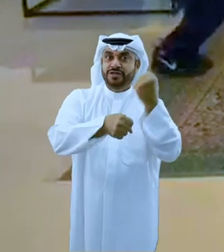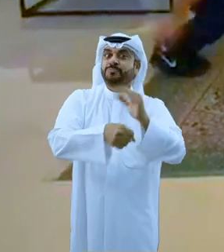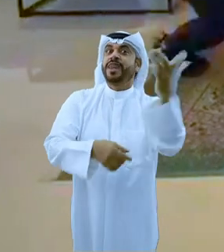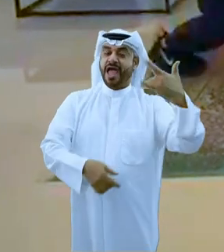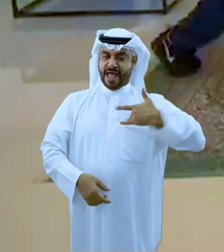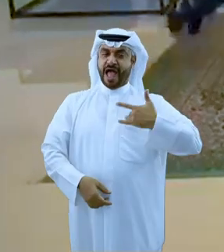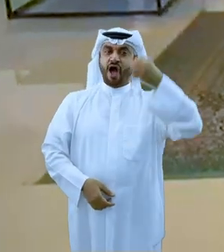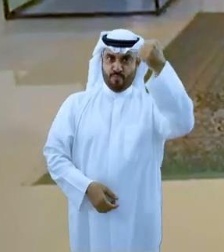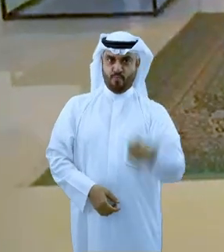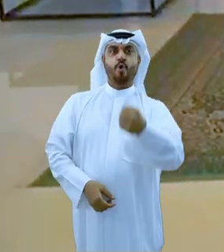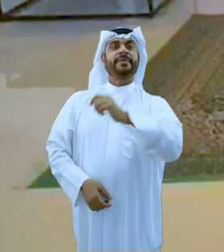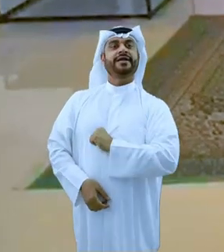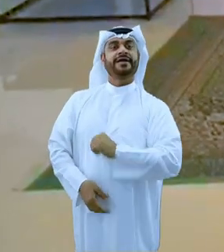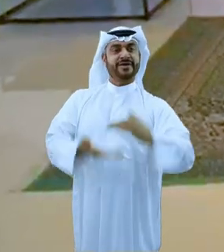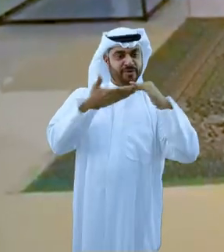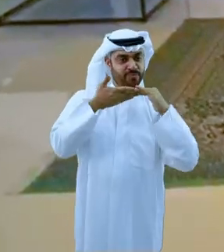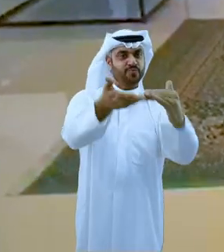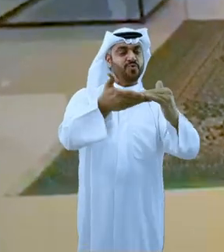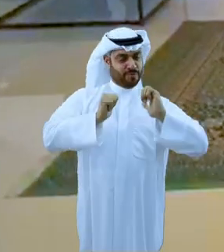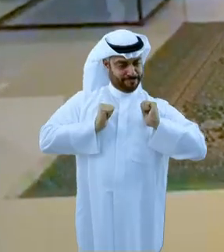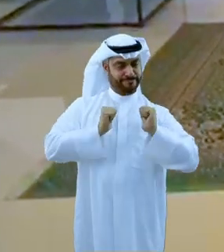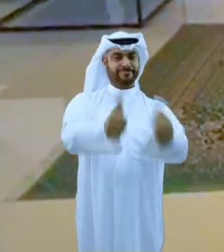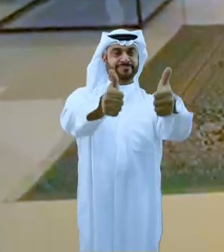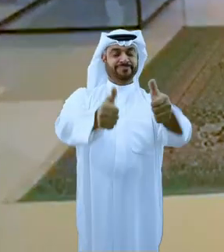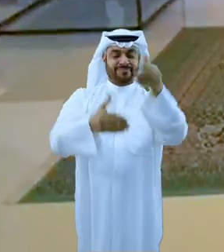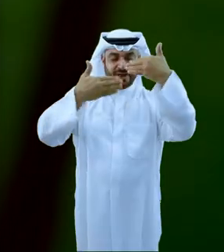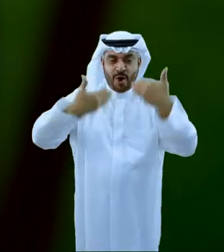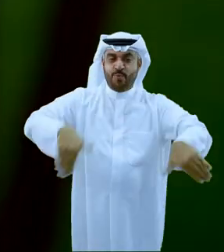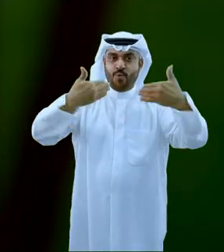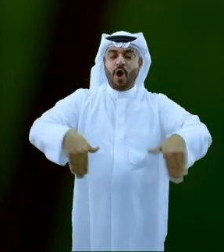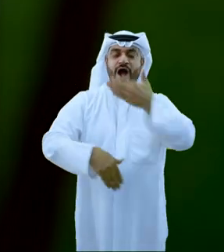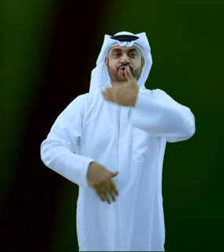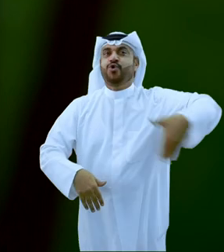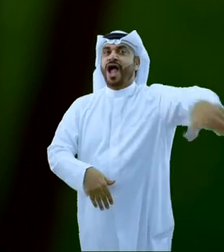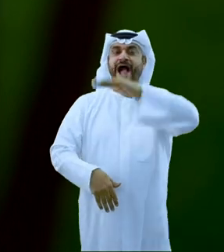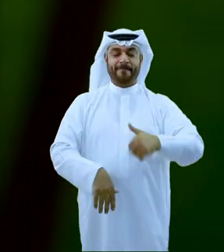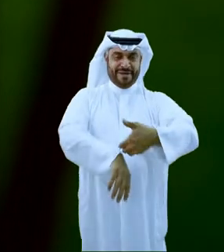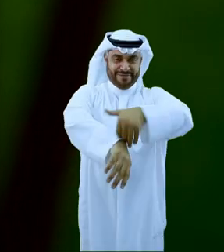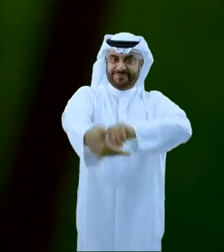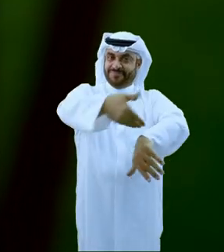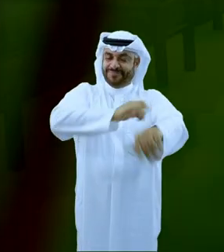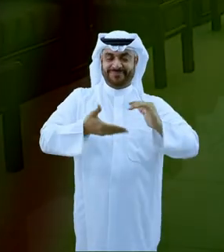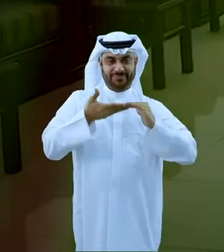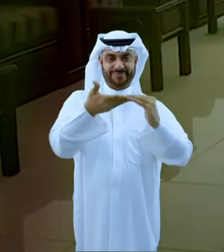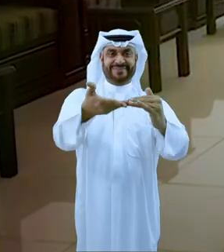هي تعمل لأنها مؤمنة بقضية ومخلصة بجهودها لأصحاب هذه القضية.